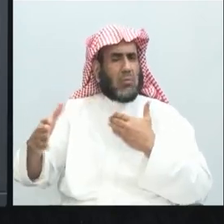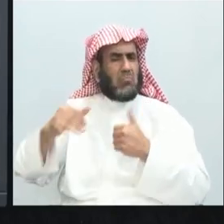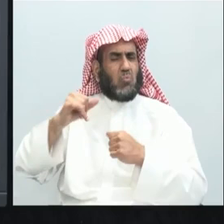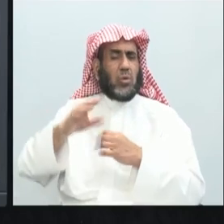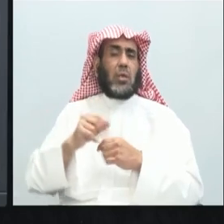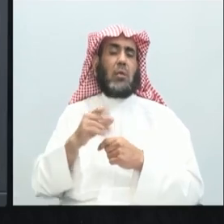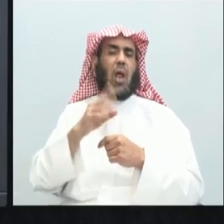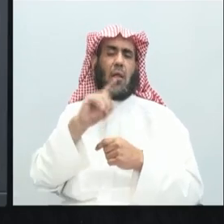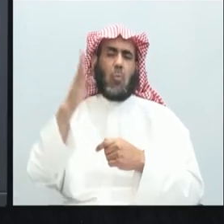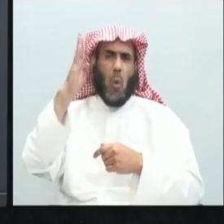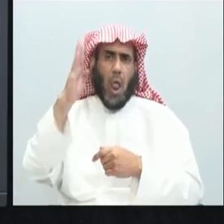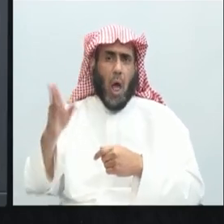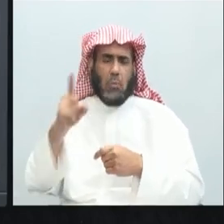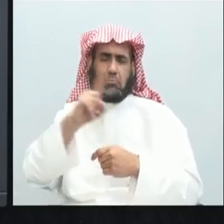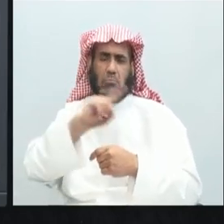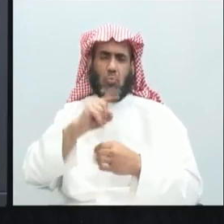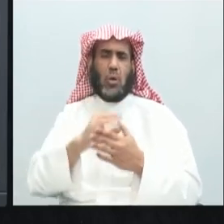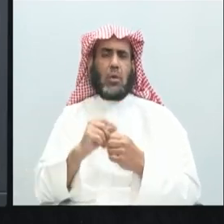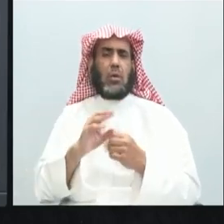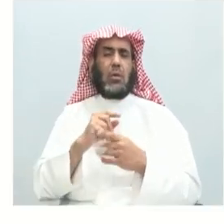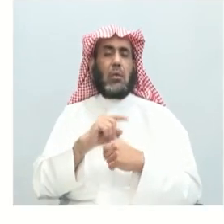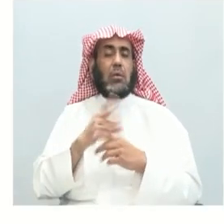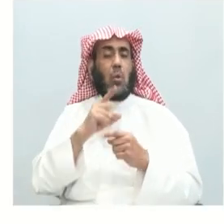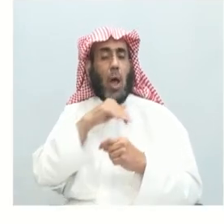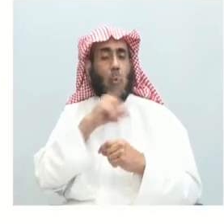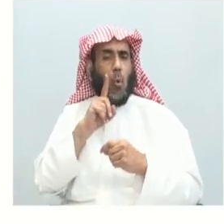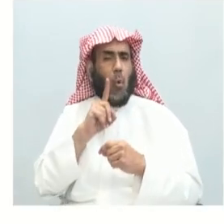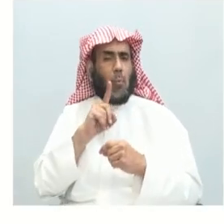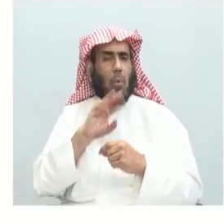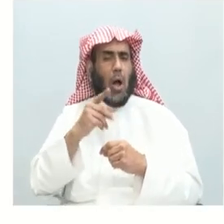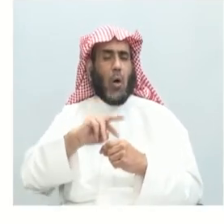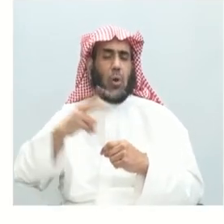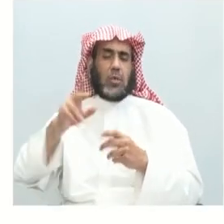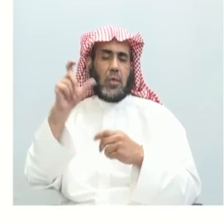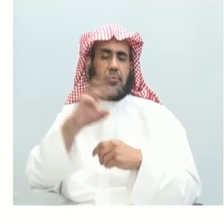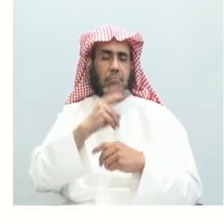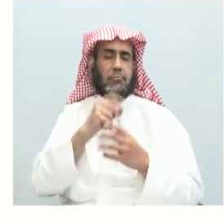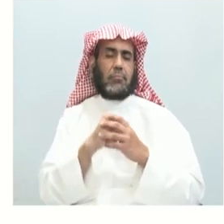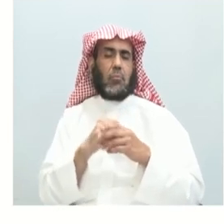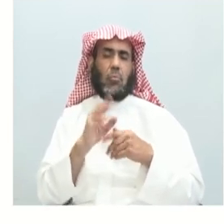البعد عن هذا الامر اذا نبتعد عن السب ماذا الاخرين سواء والديهم او الاشخاص